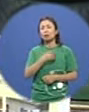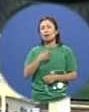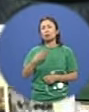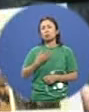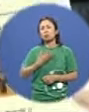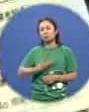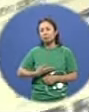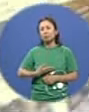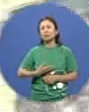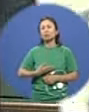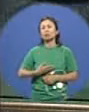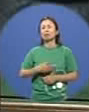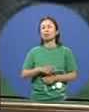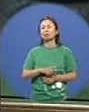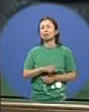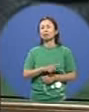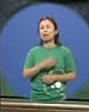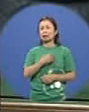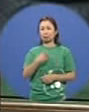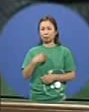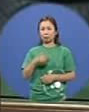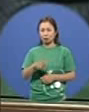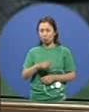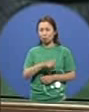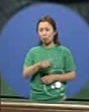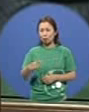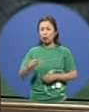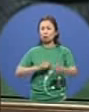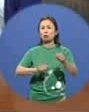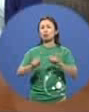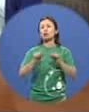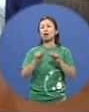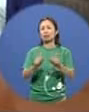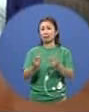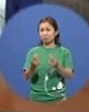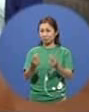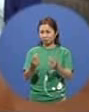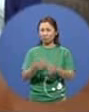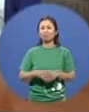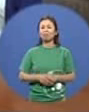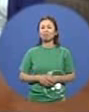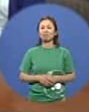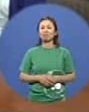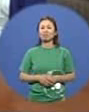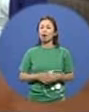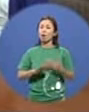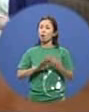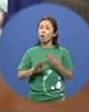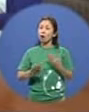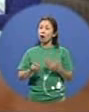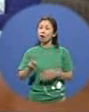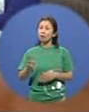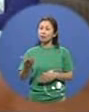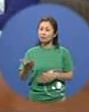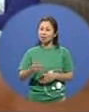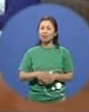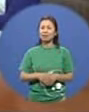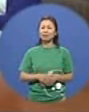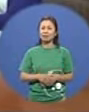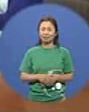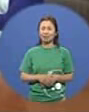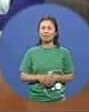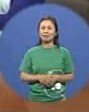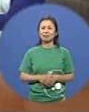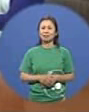なるほど様々取り組みがなされているわけですねその他にも取り組みありますあの今はちょっとあの